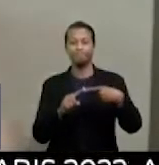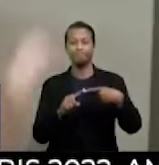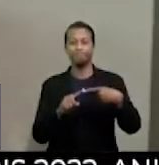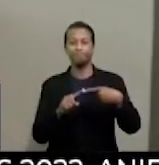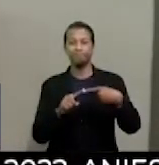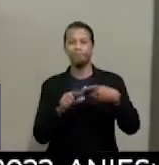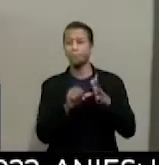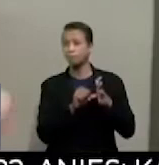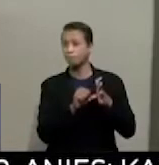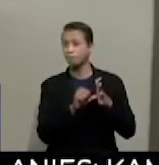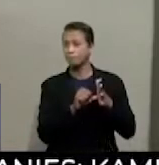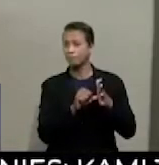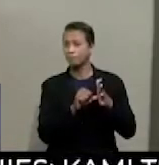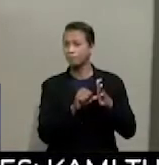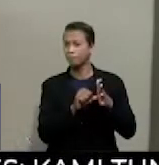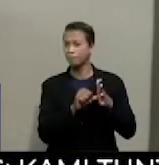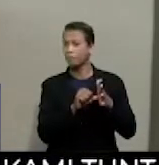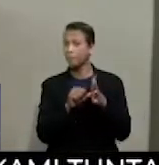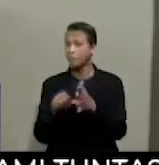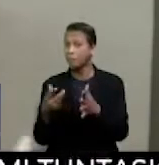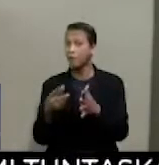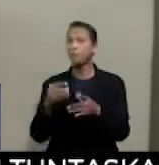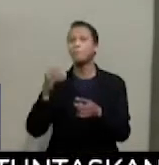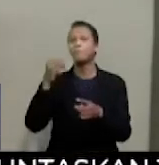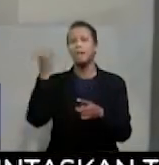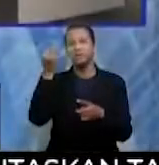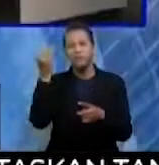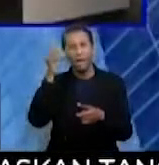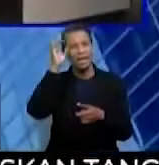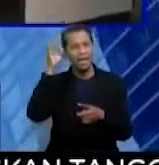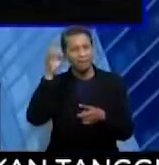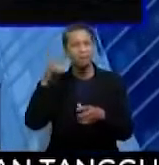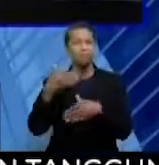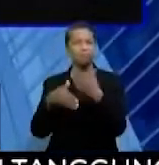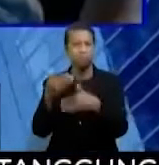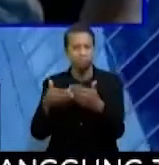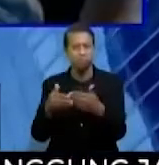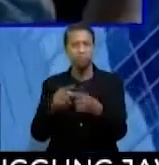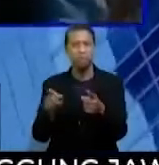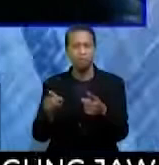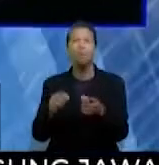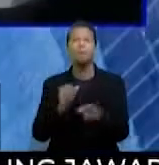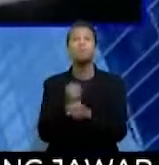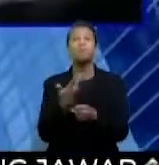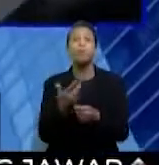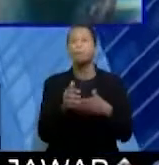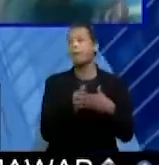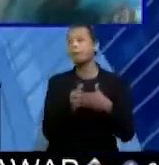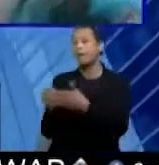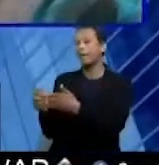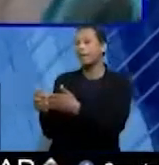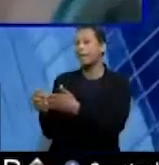bisa beroperasi di masa pandemi dengan lebih aman. Kita sudah mengeluarkan panduan CHSE. Jadi ini kan sebagai guidance ya pada